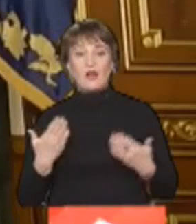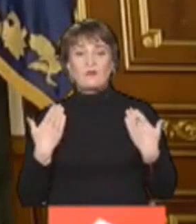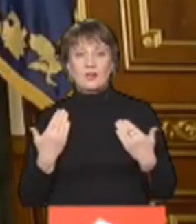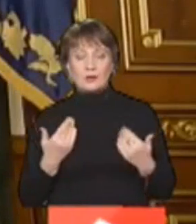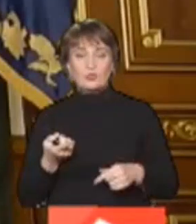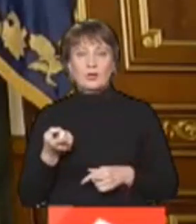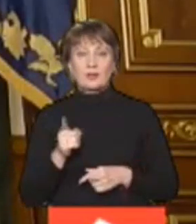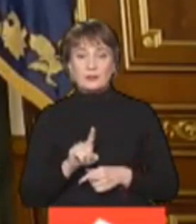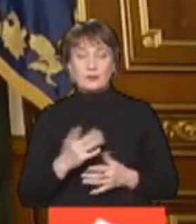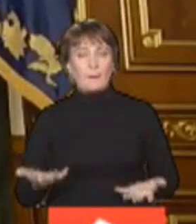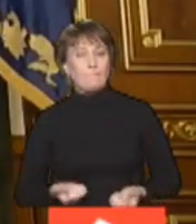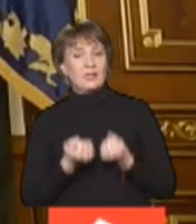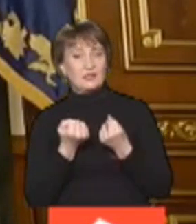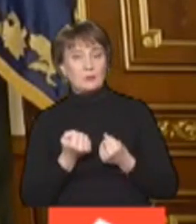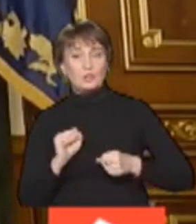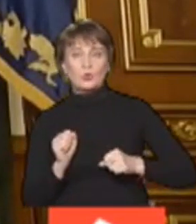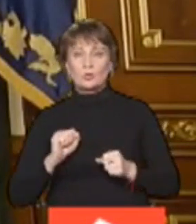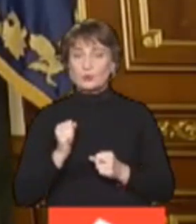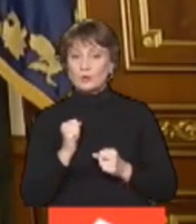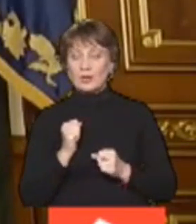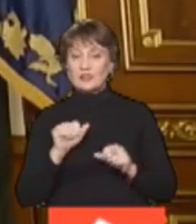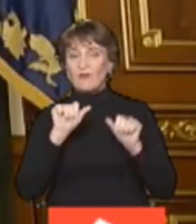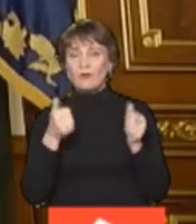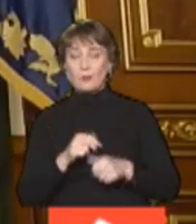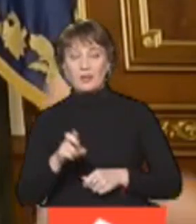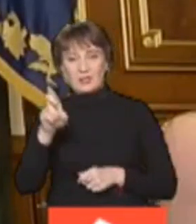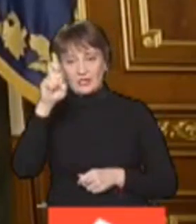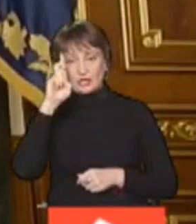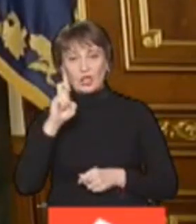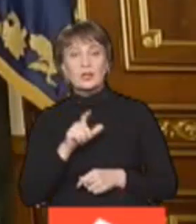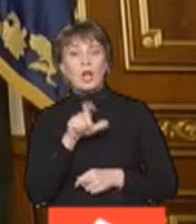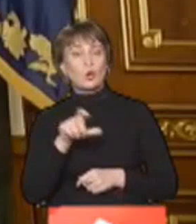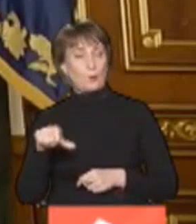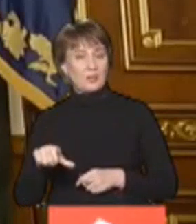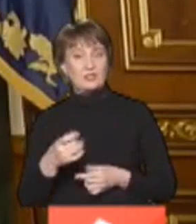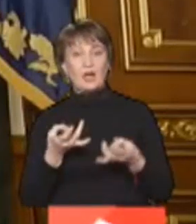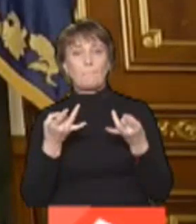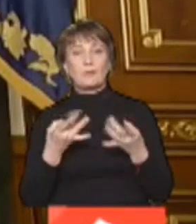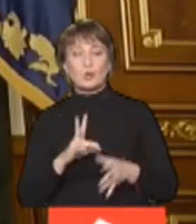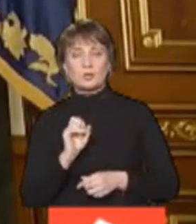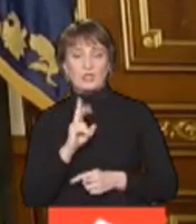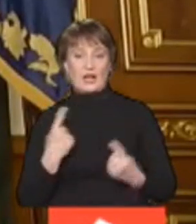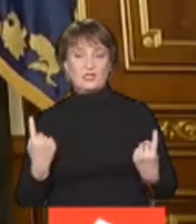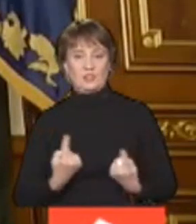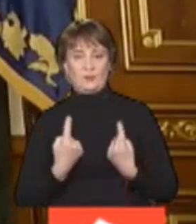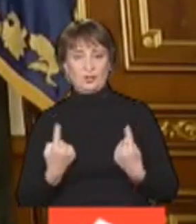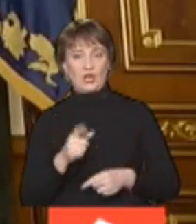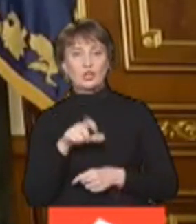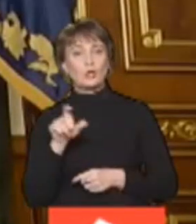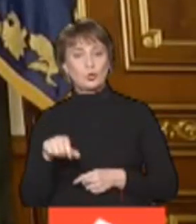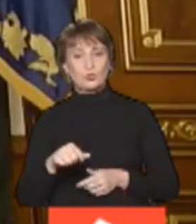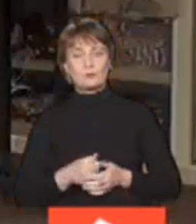І давайте підтримувати один одного, не лише у форматі держава та громадяни, але й просто як звичайні